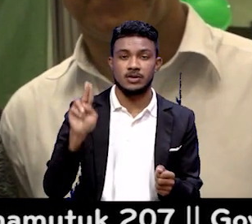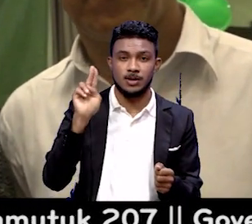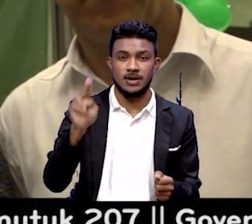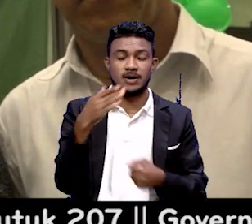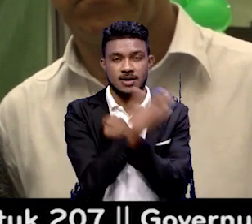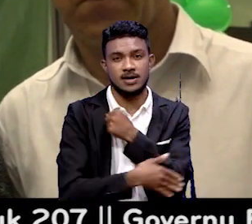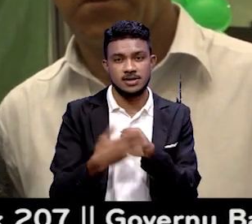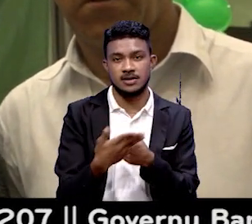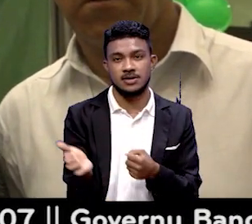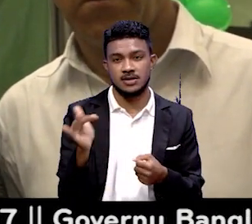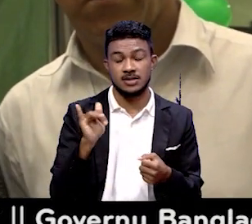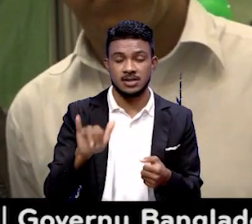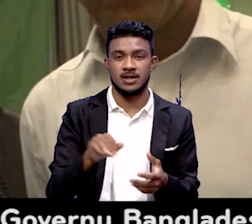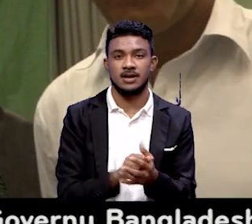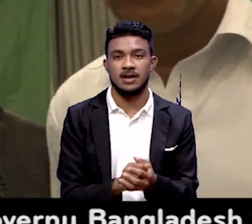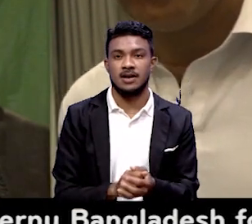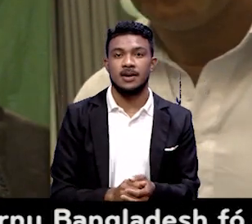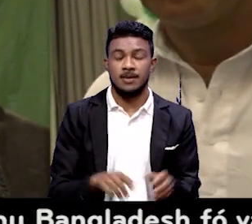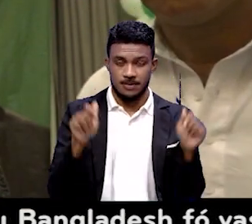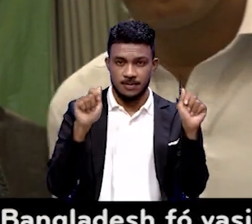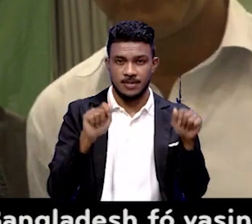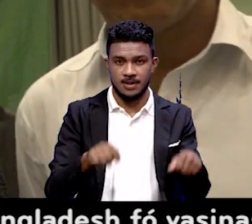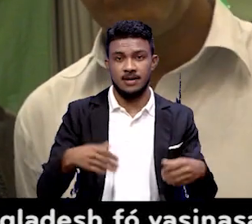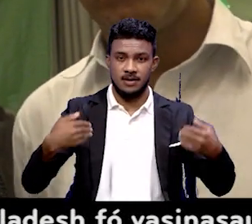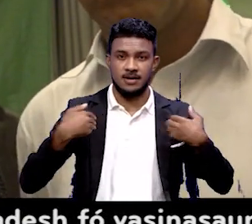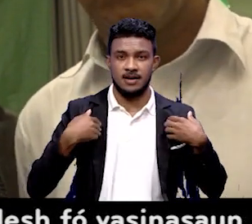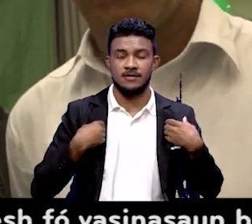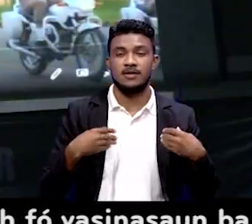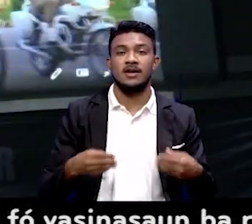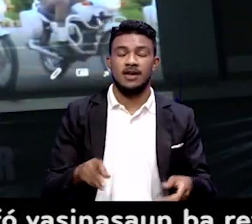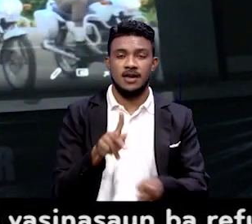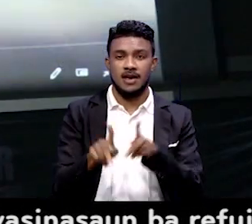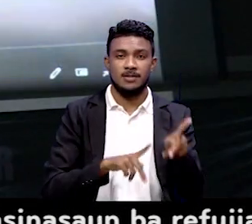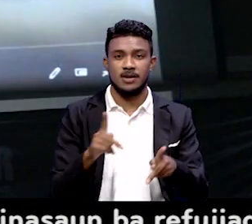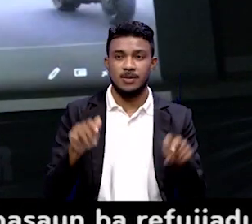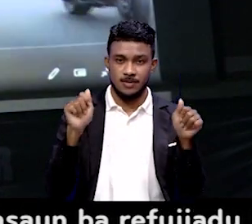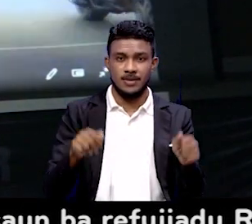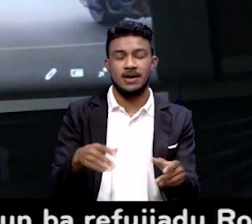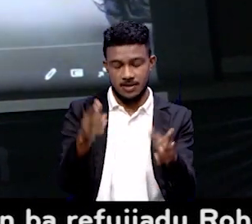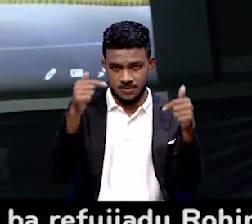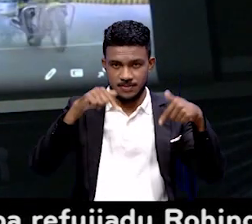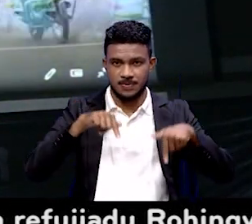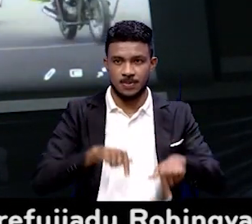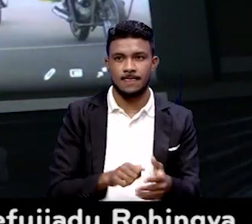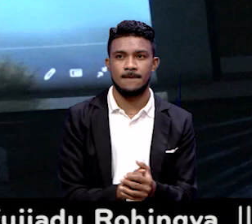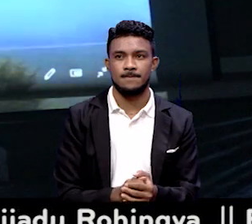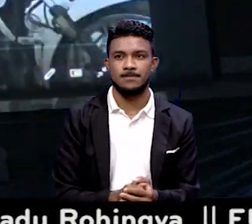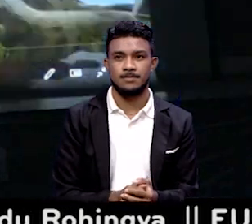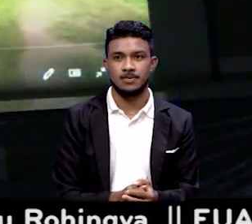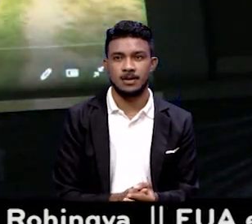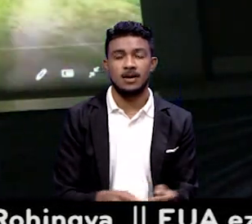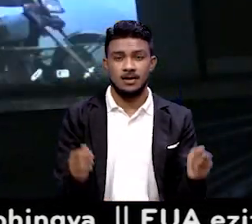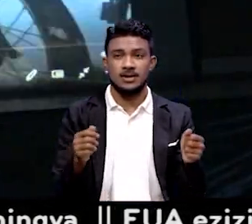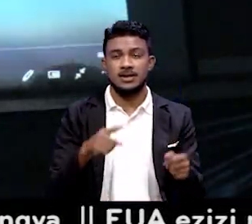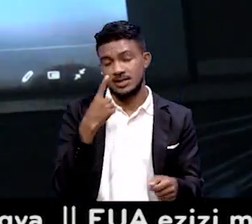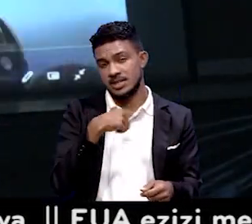tempat visitor, supaya ada orang yang tertarik, ada kalau siapa yang